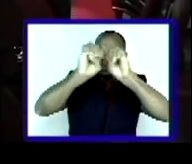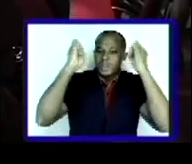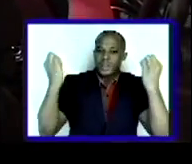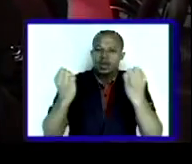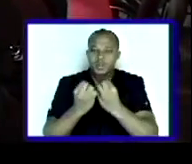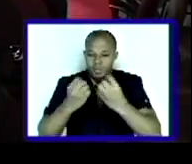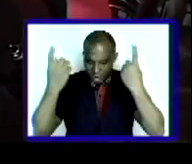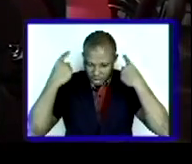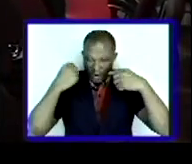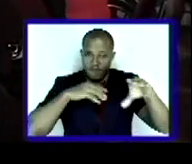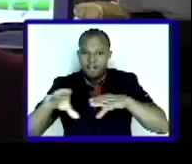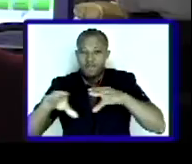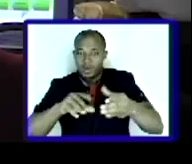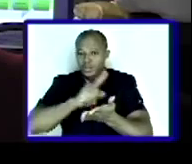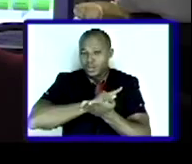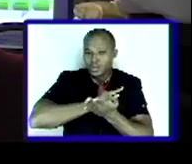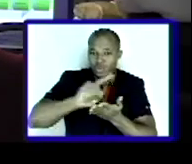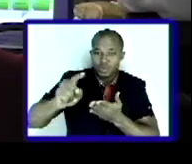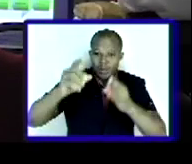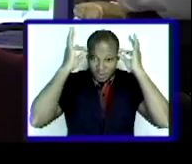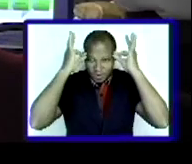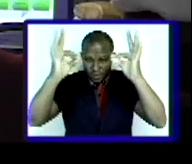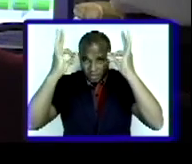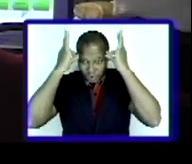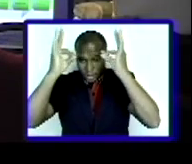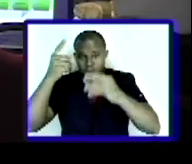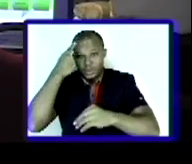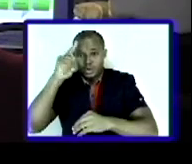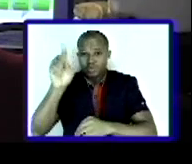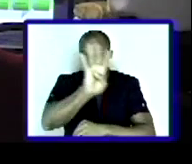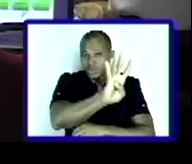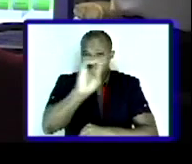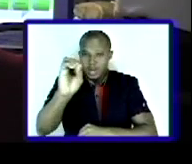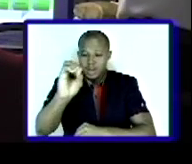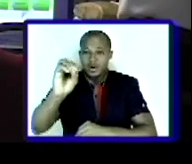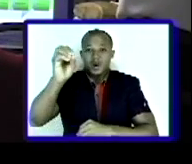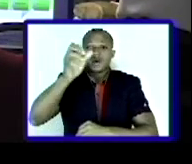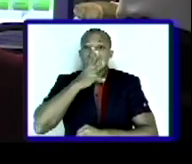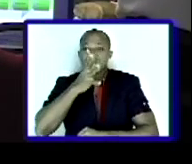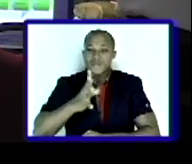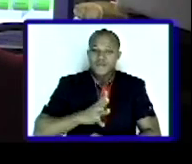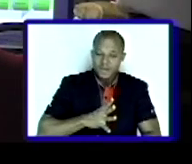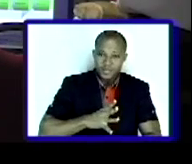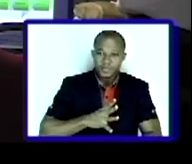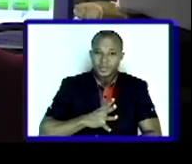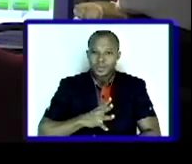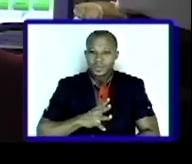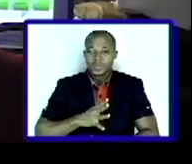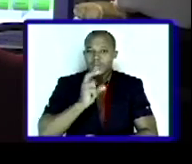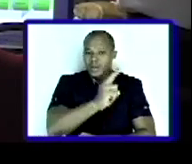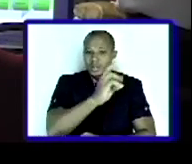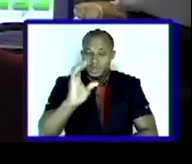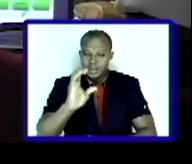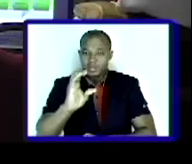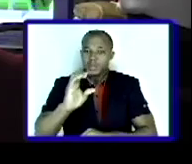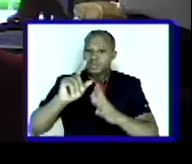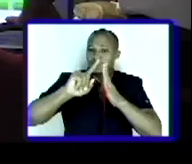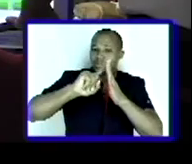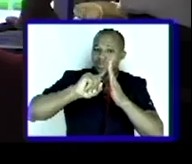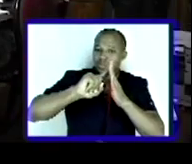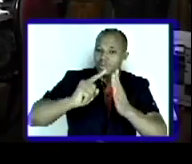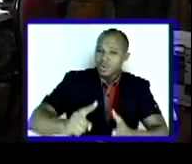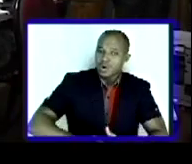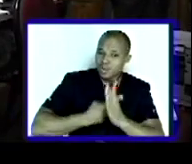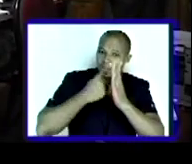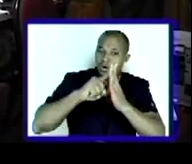Elius et l'équipe a réalisé une semaine de formation pour 40 femmes handicapées pour montrer comment elles sont capables de lancer une